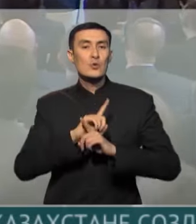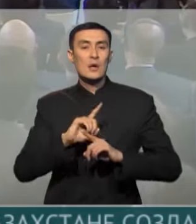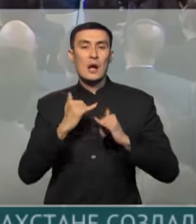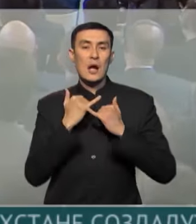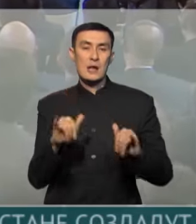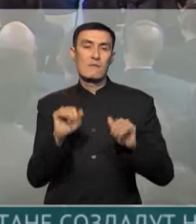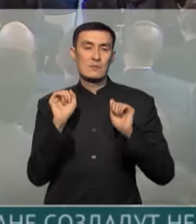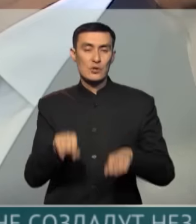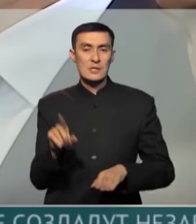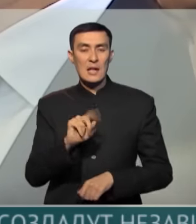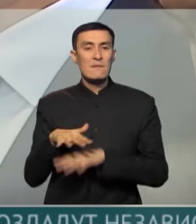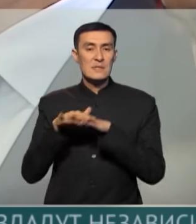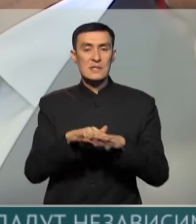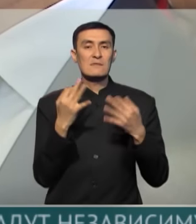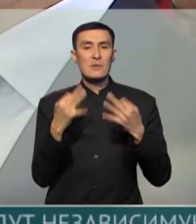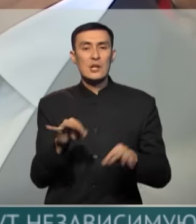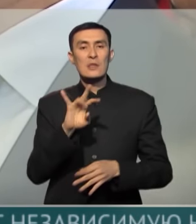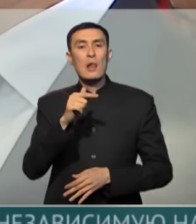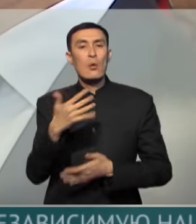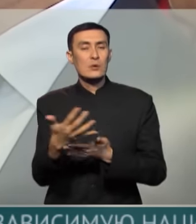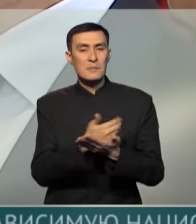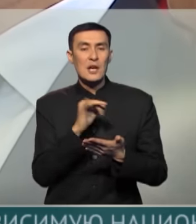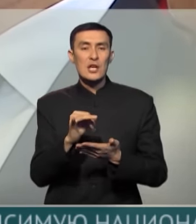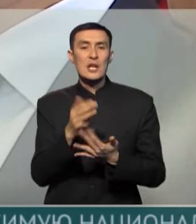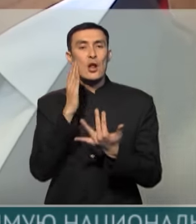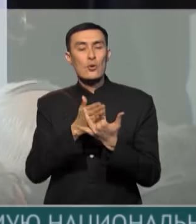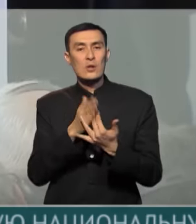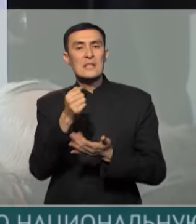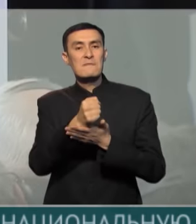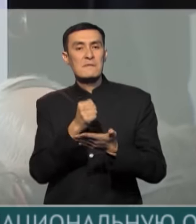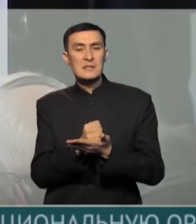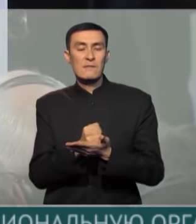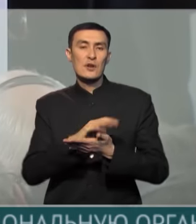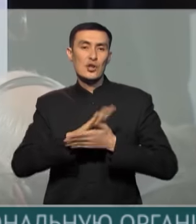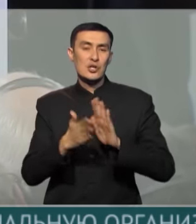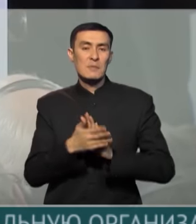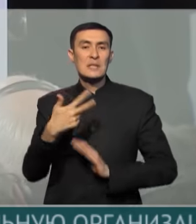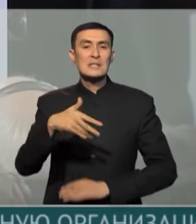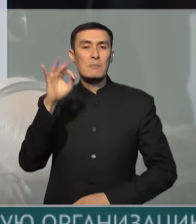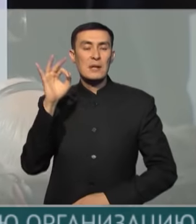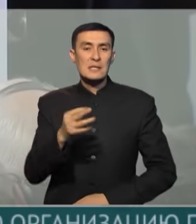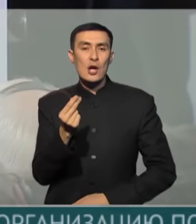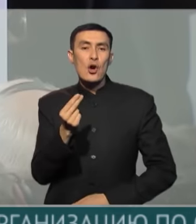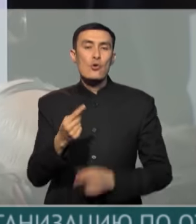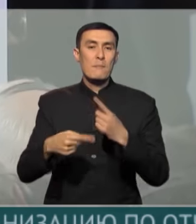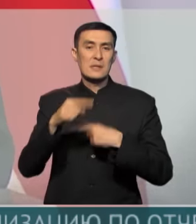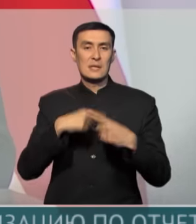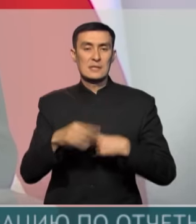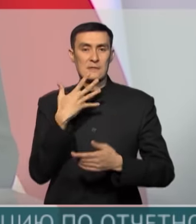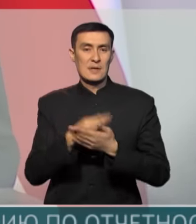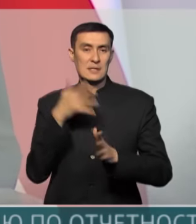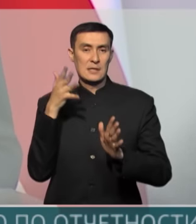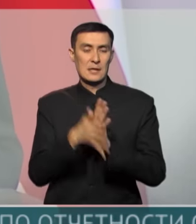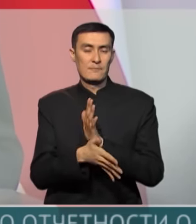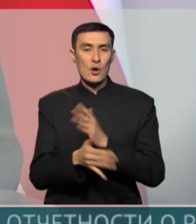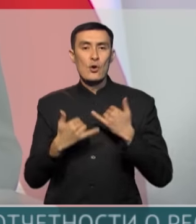для инвестиций. Это и освобождение от налогов, и льготный визовый режим, и даже 30% компенсация затрат.